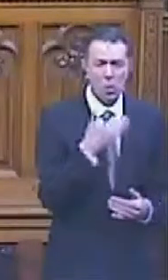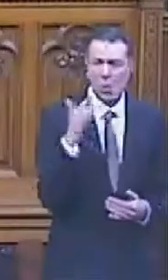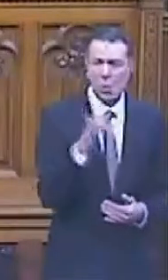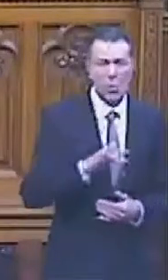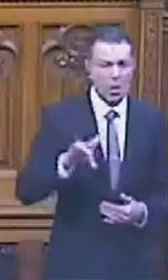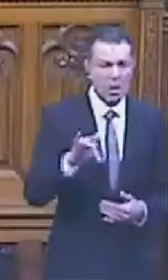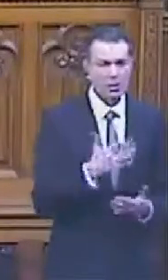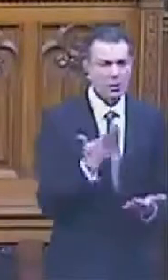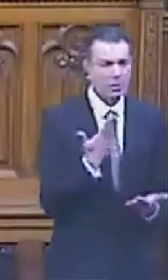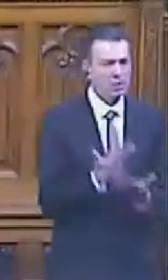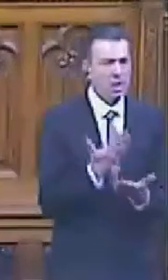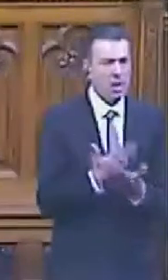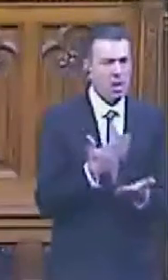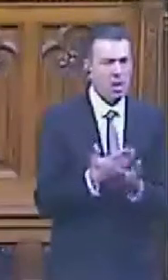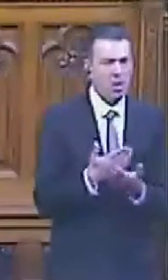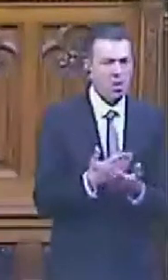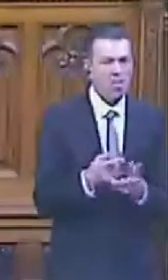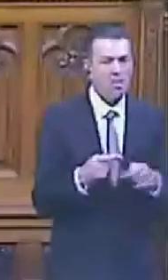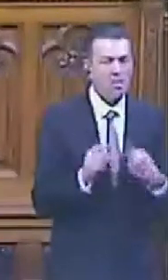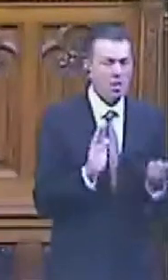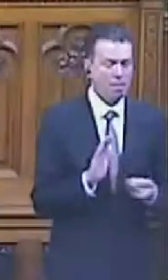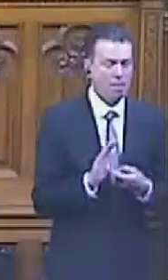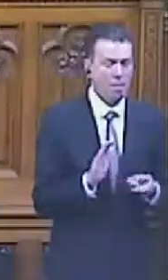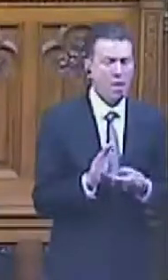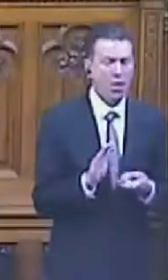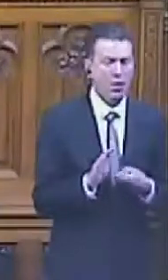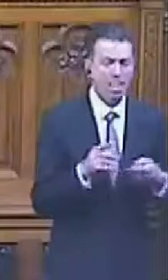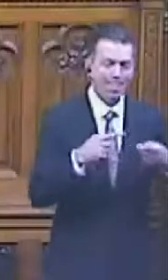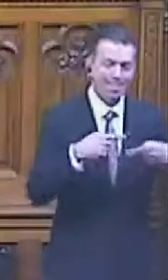fordern wir ein sektorales Bettelverbot.